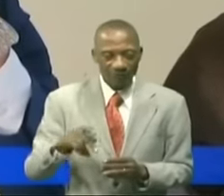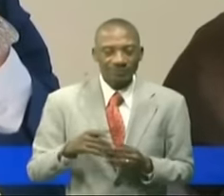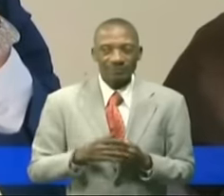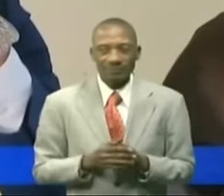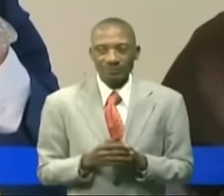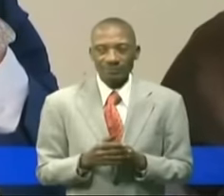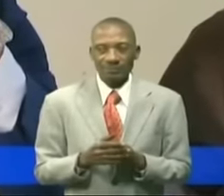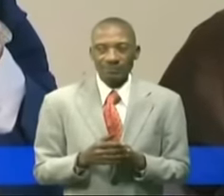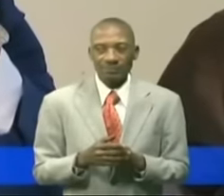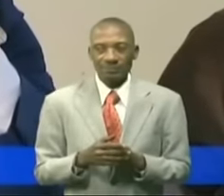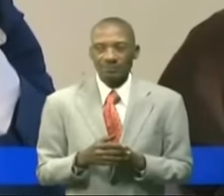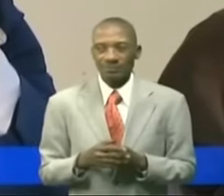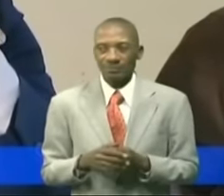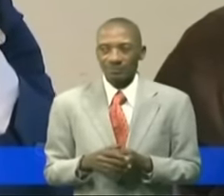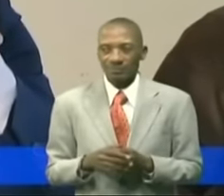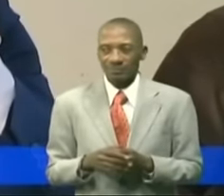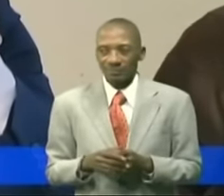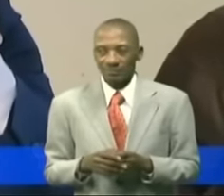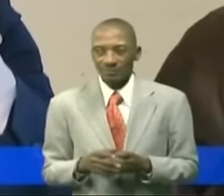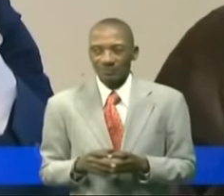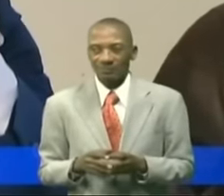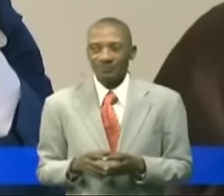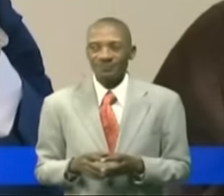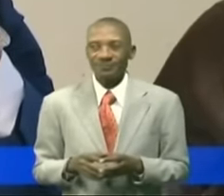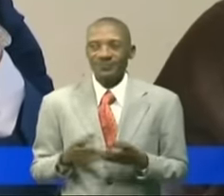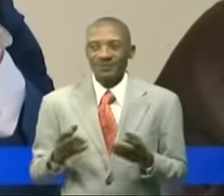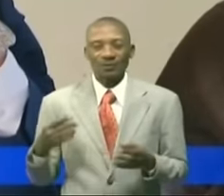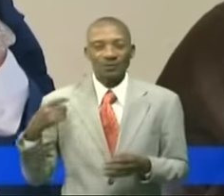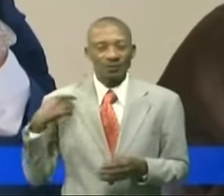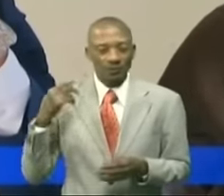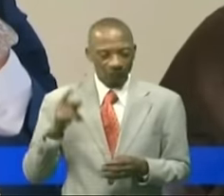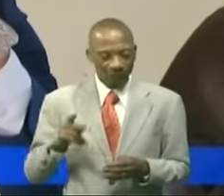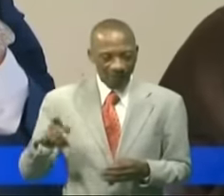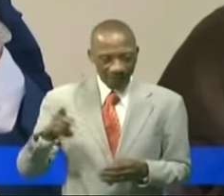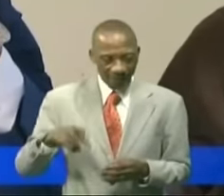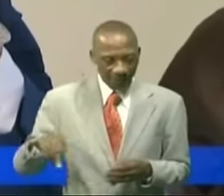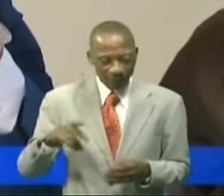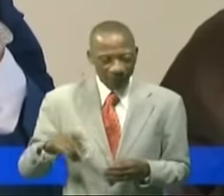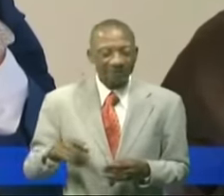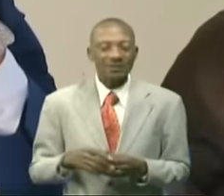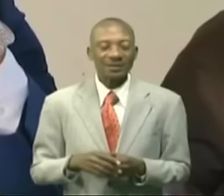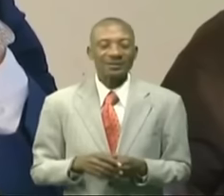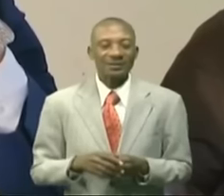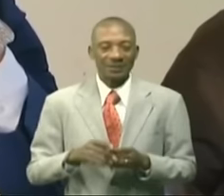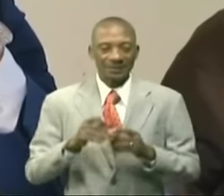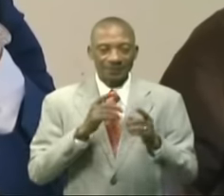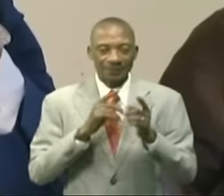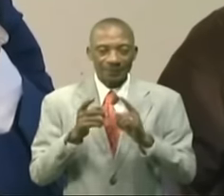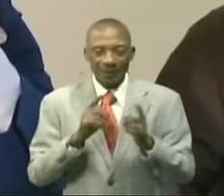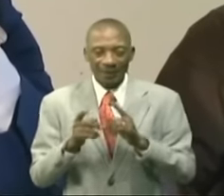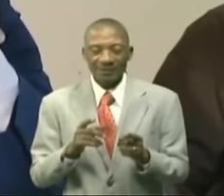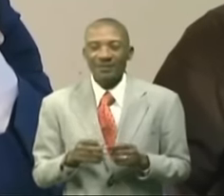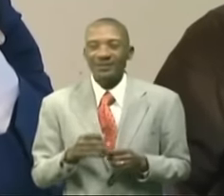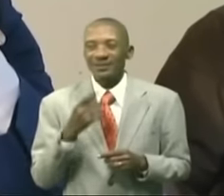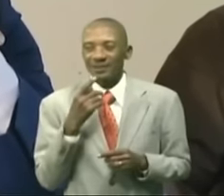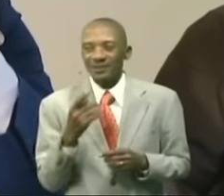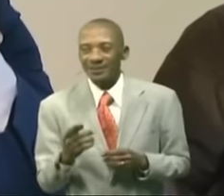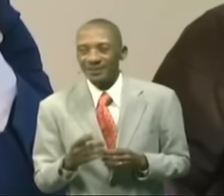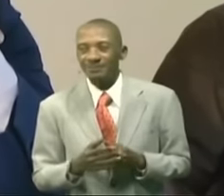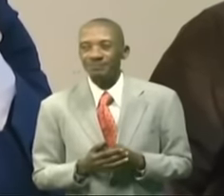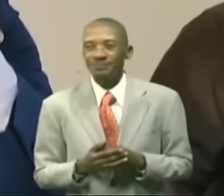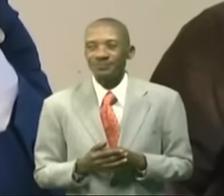saisis cette même occasion pour réitérer mes hommages les plus déférents et mes remerciements appuyés à son